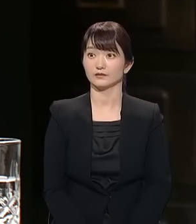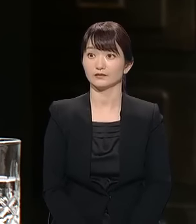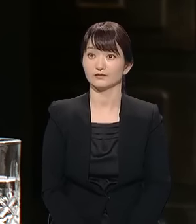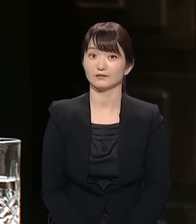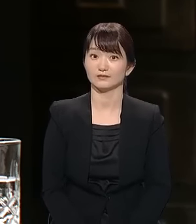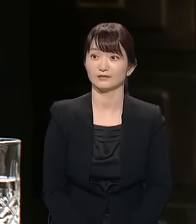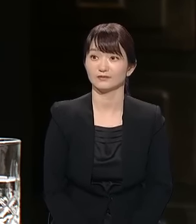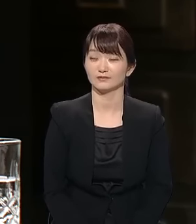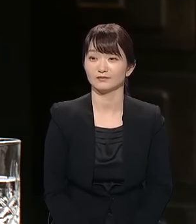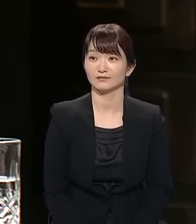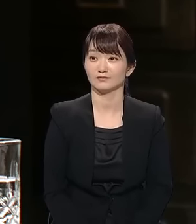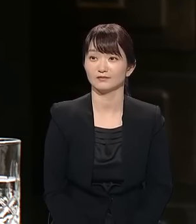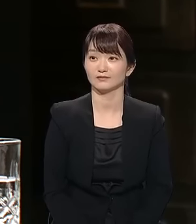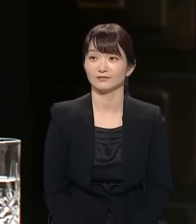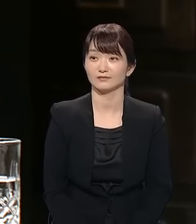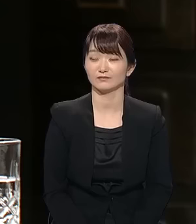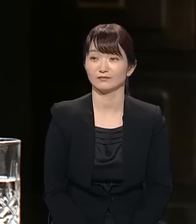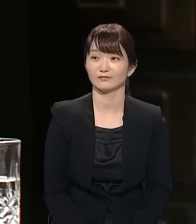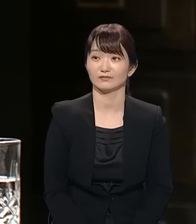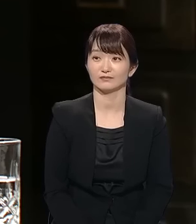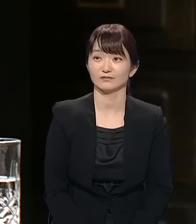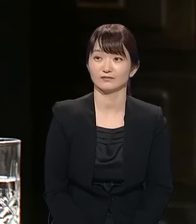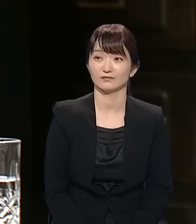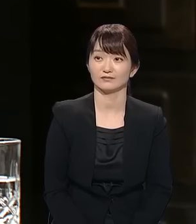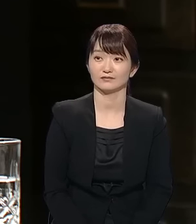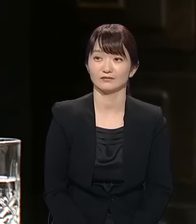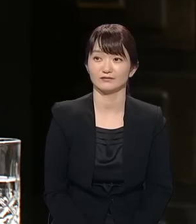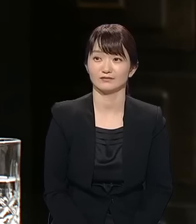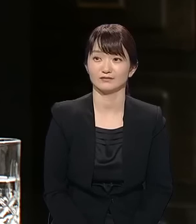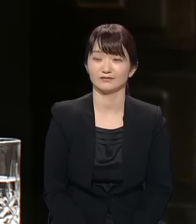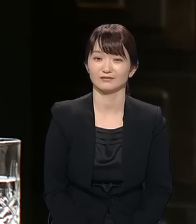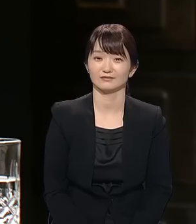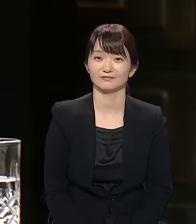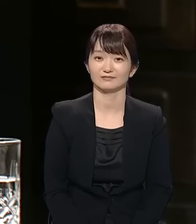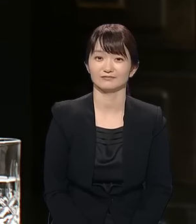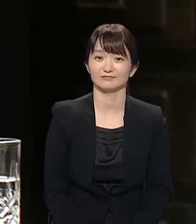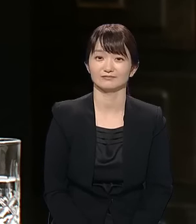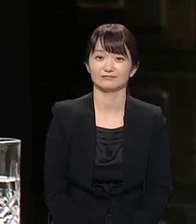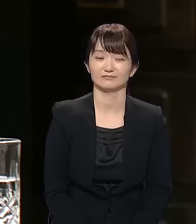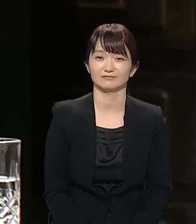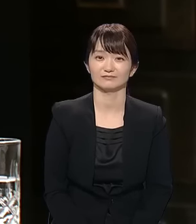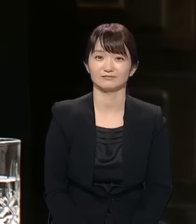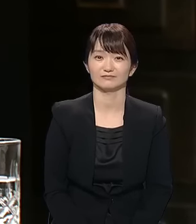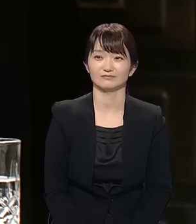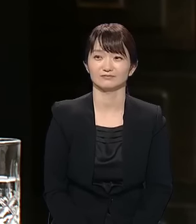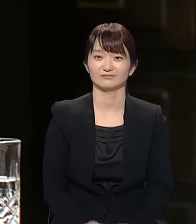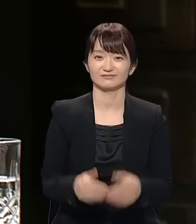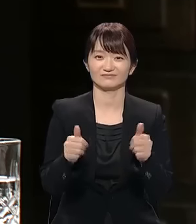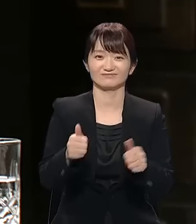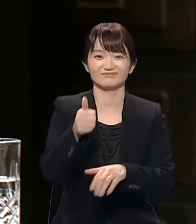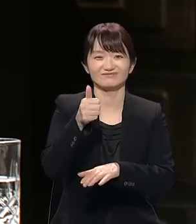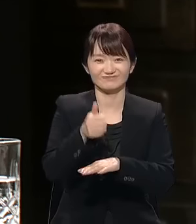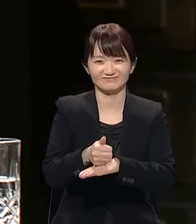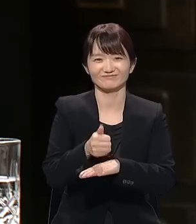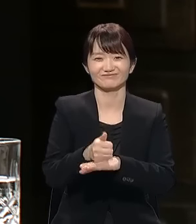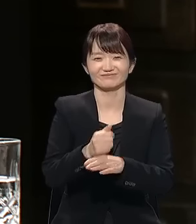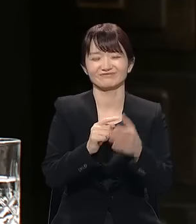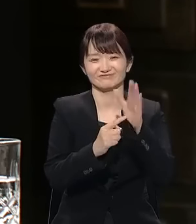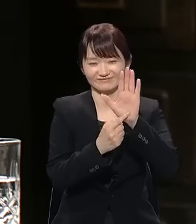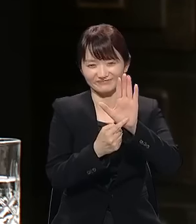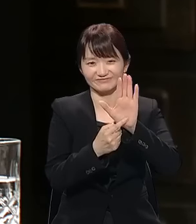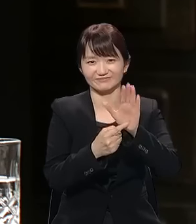자 그 결론을 먼저 말씀 주시면 안 되는 겁니다 예예 자 그 마침내 그 재판 결과가 나왔는데요